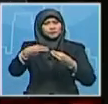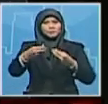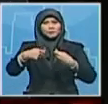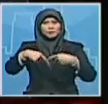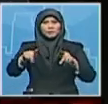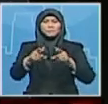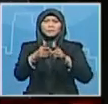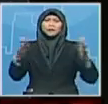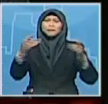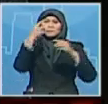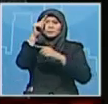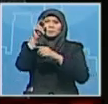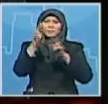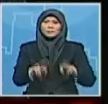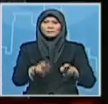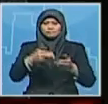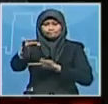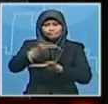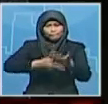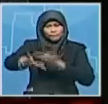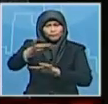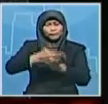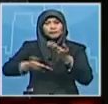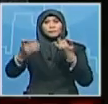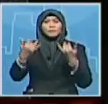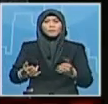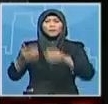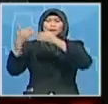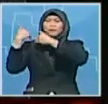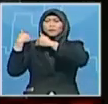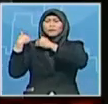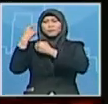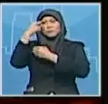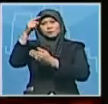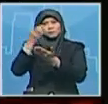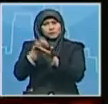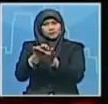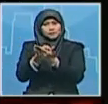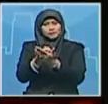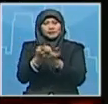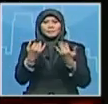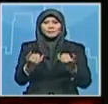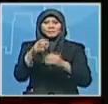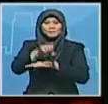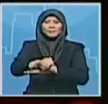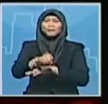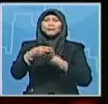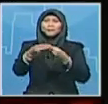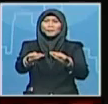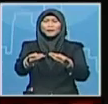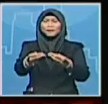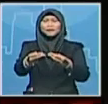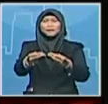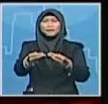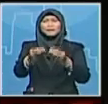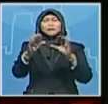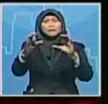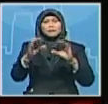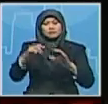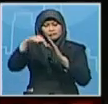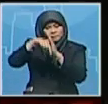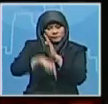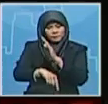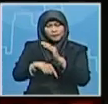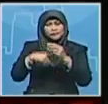lebih besar kepada rakyat untuk berinteraksi dan memainkan peranan sebagai impetus ekonomi. Justru pada malam ini kami memberikan suluhan secara spesifiknya